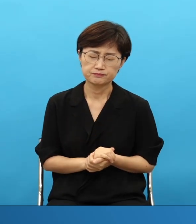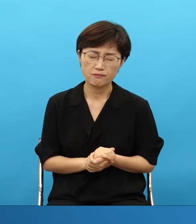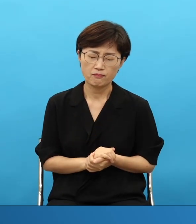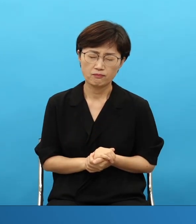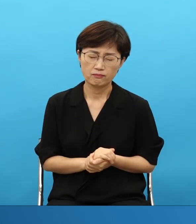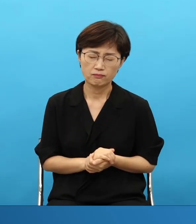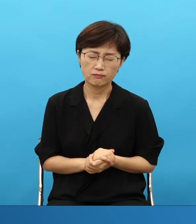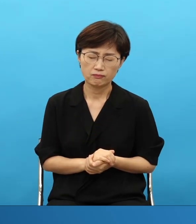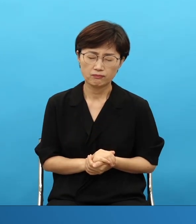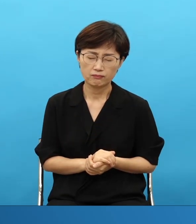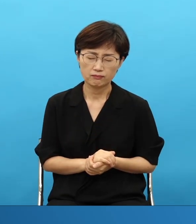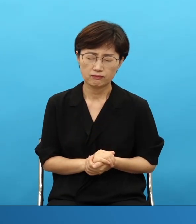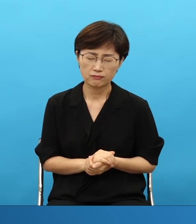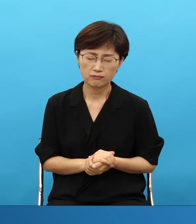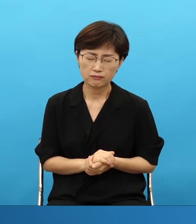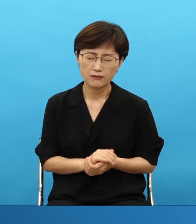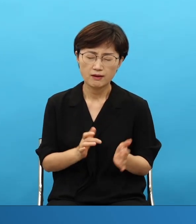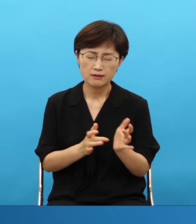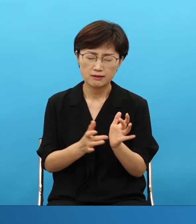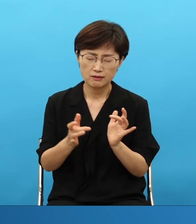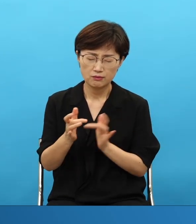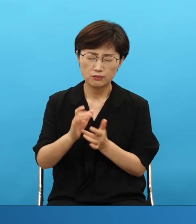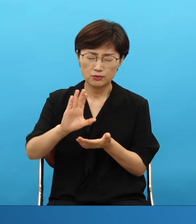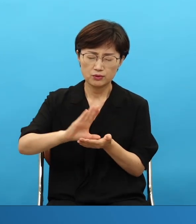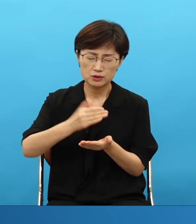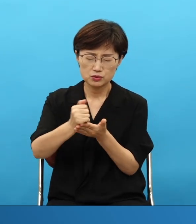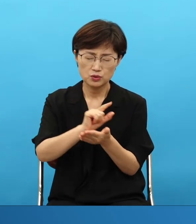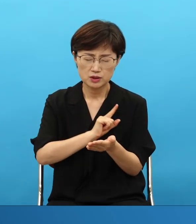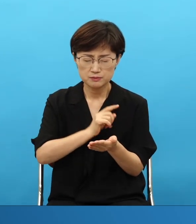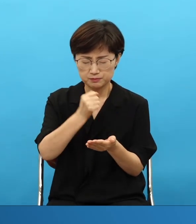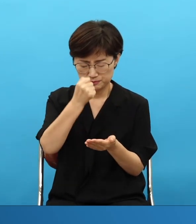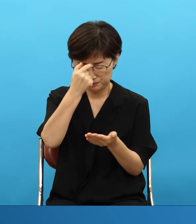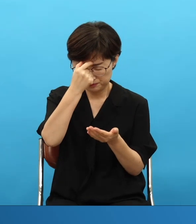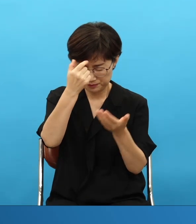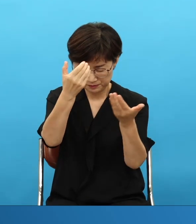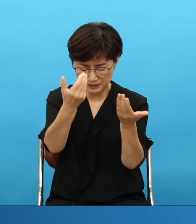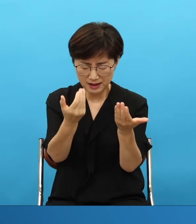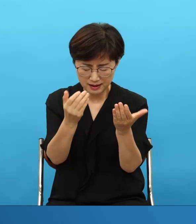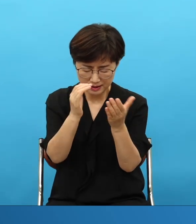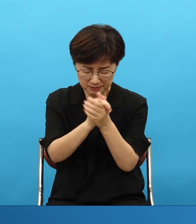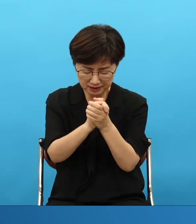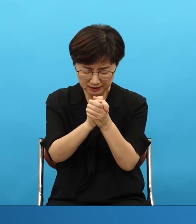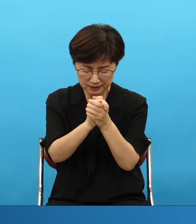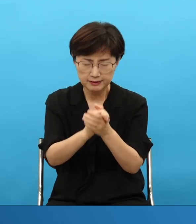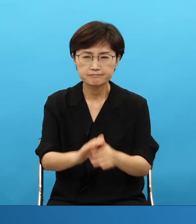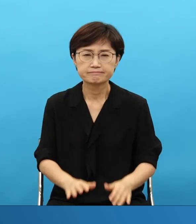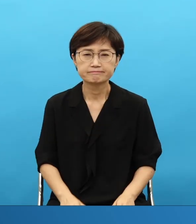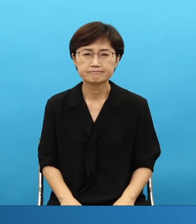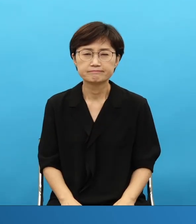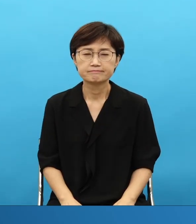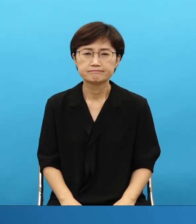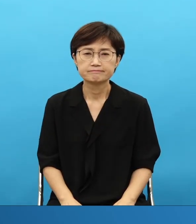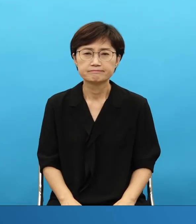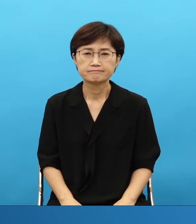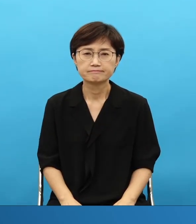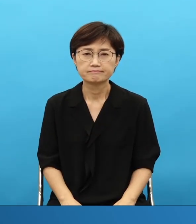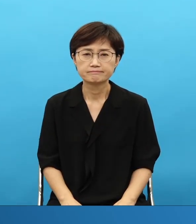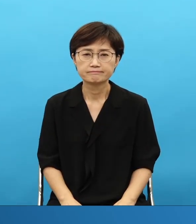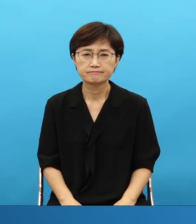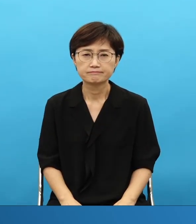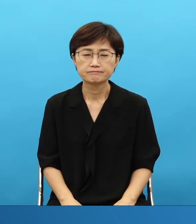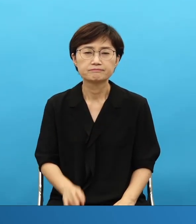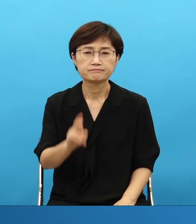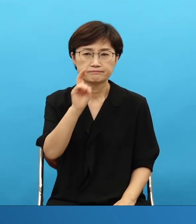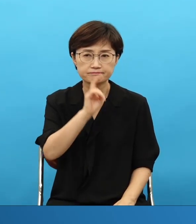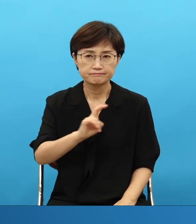churches across the world. 예수 그리스도 이름으로 기도합니다. In the name of our Lord Jesus Christ we pray. 아멘. Amen.